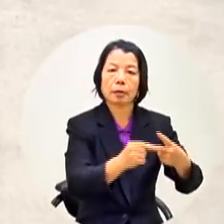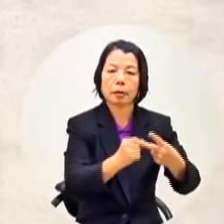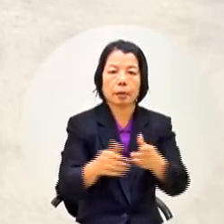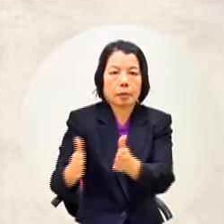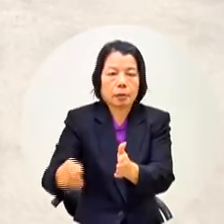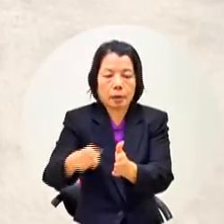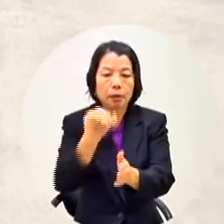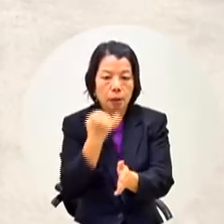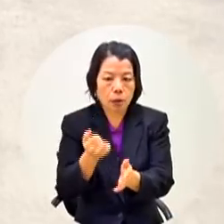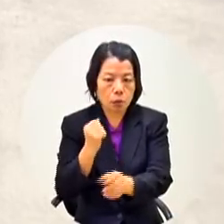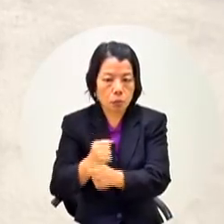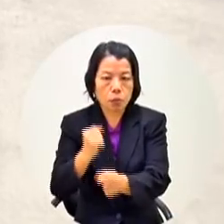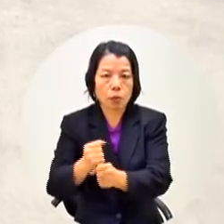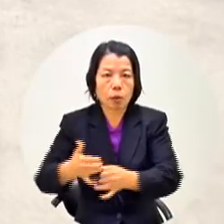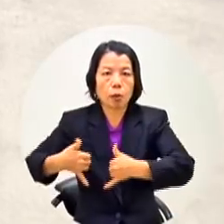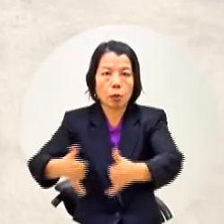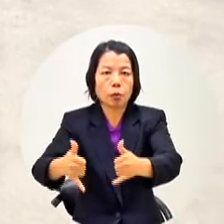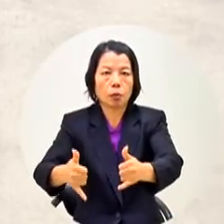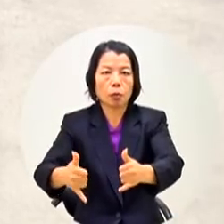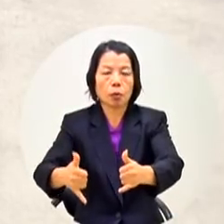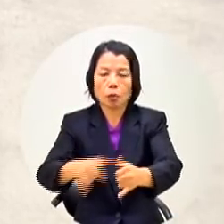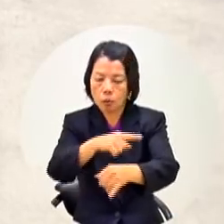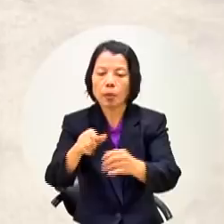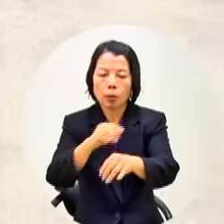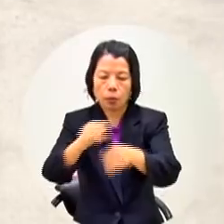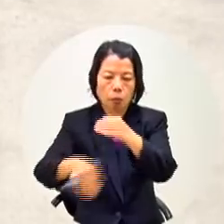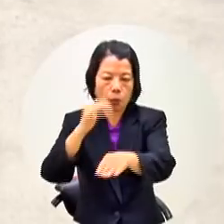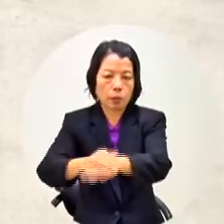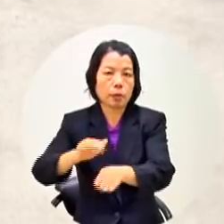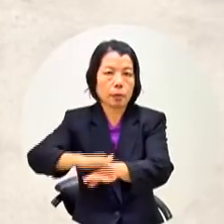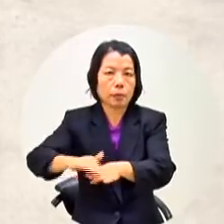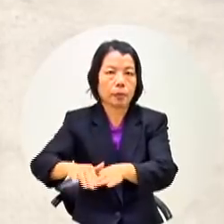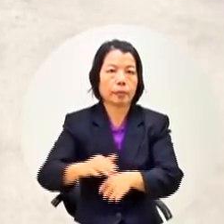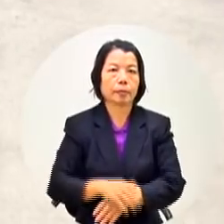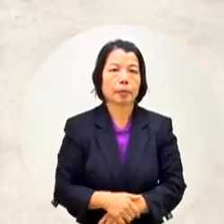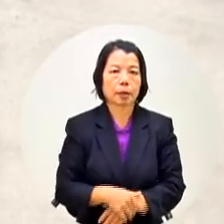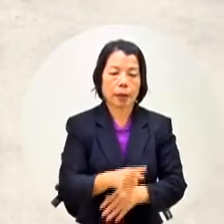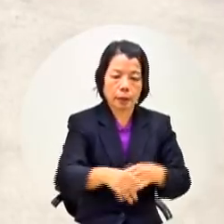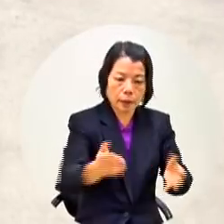成。另外呢，成型的路段我们会尽速来评估来确认。